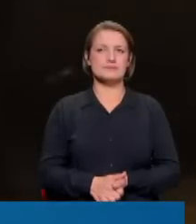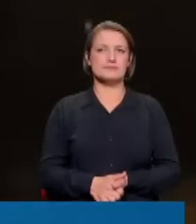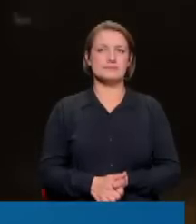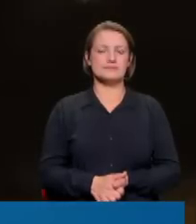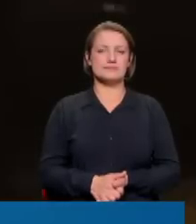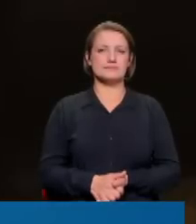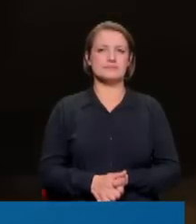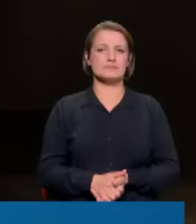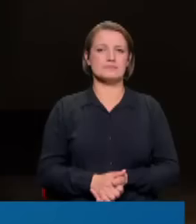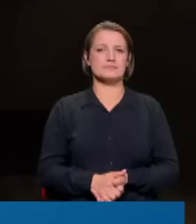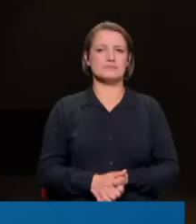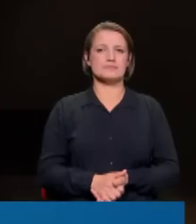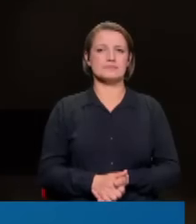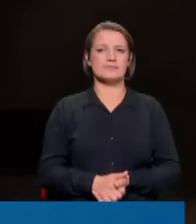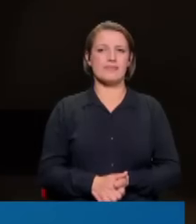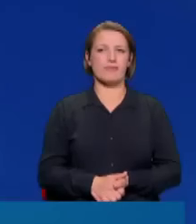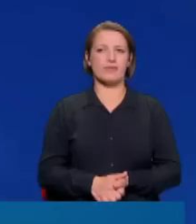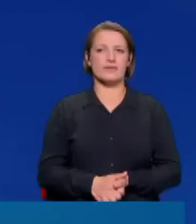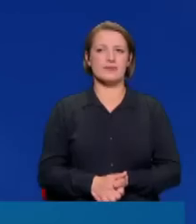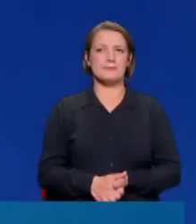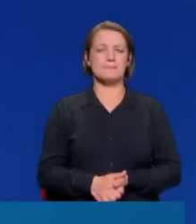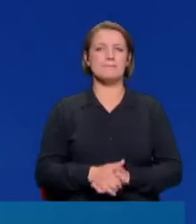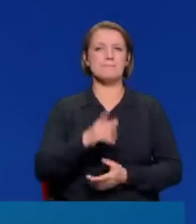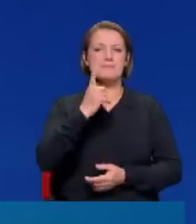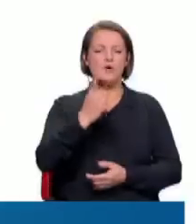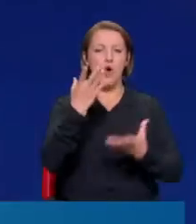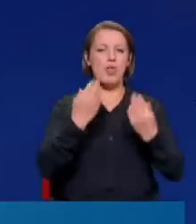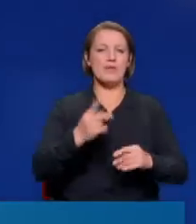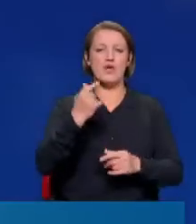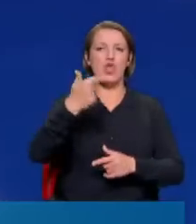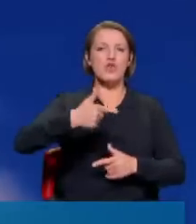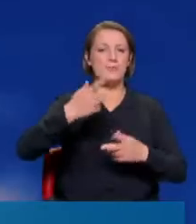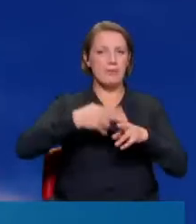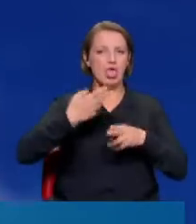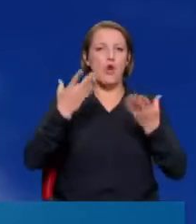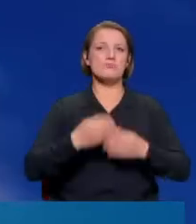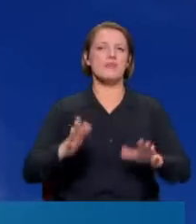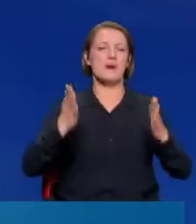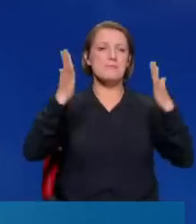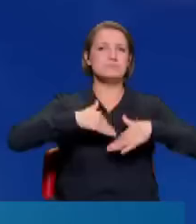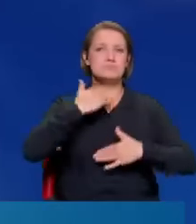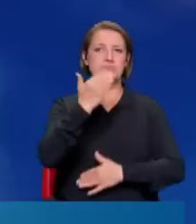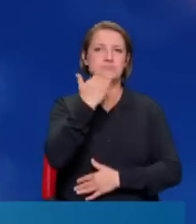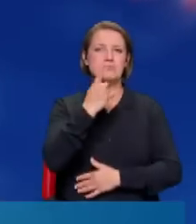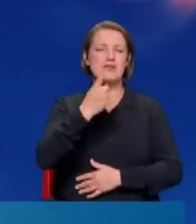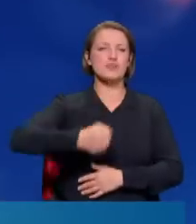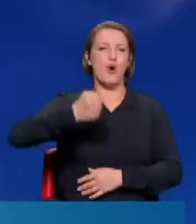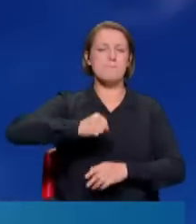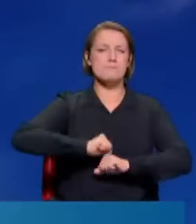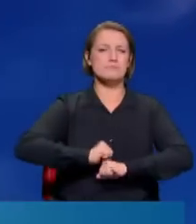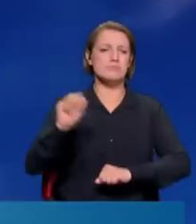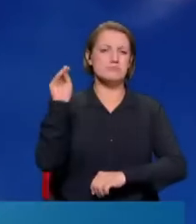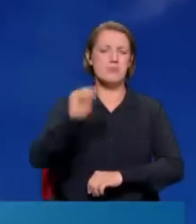haber durdu abi birinci de olmadı ikinciyi denediler yine yıkılmadı toplamda bir ton patlayıcı